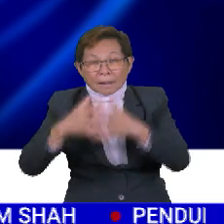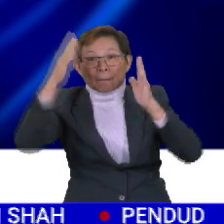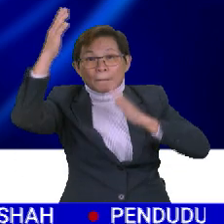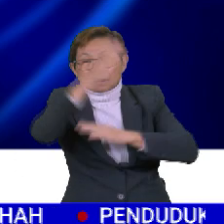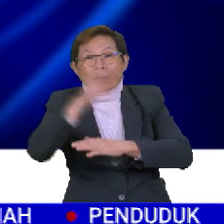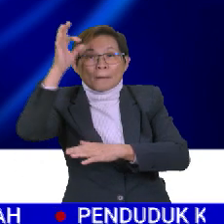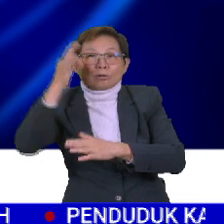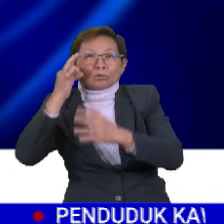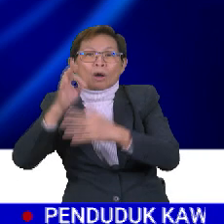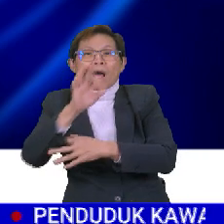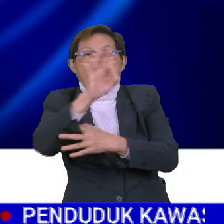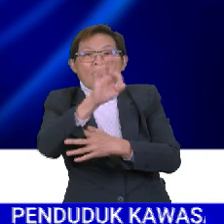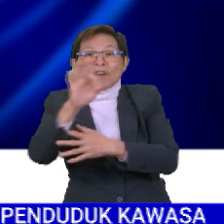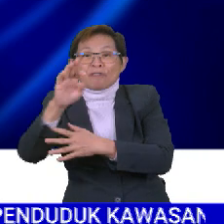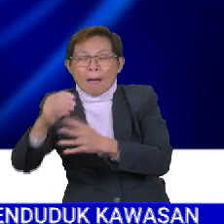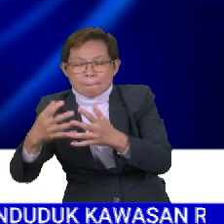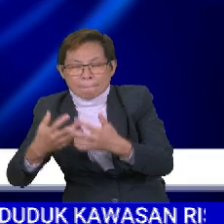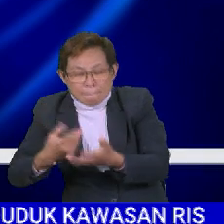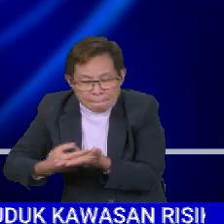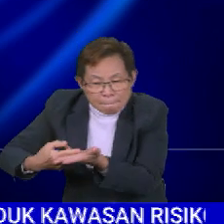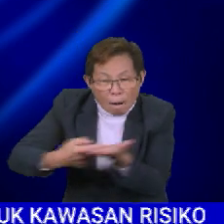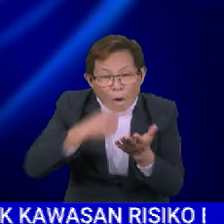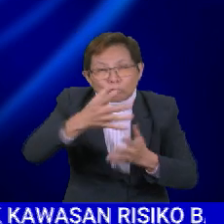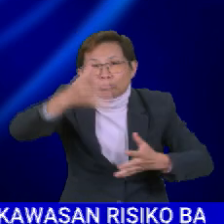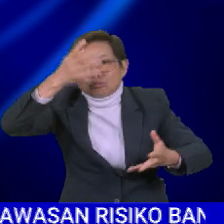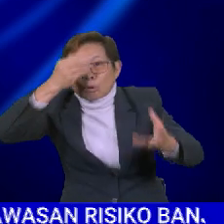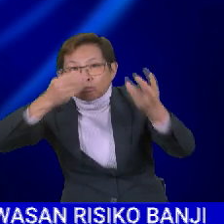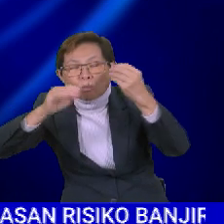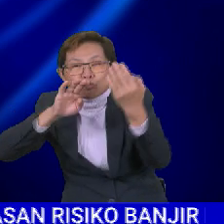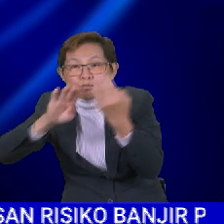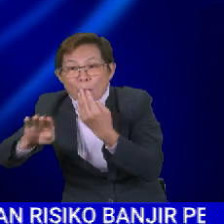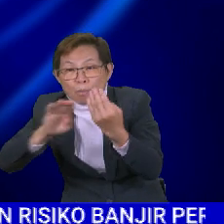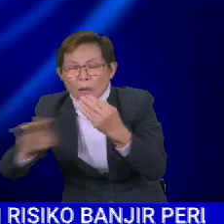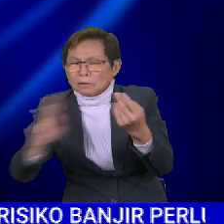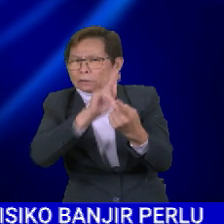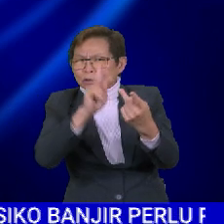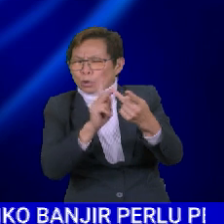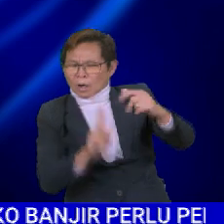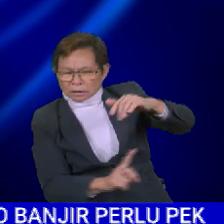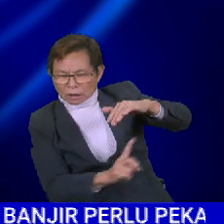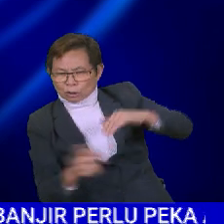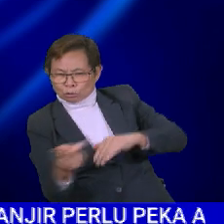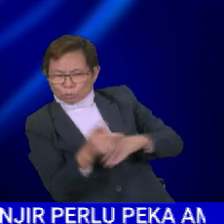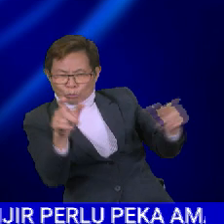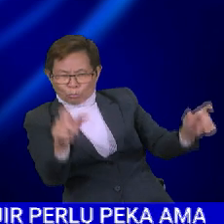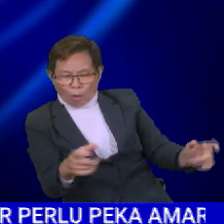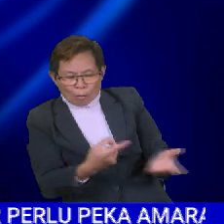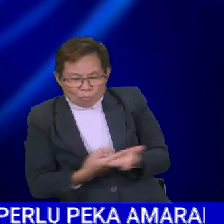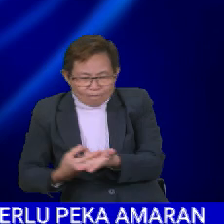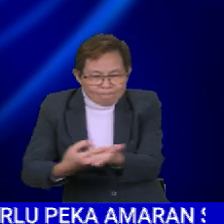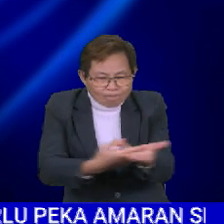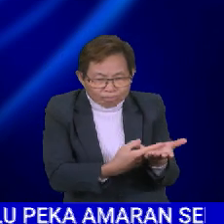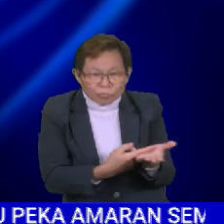persekutuan pekilang-pekilang Malaysia selain mendapatkan maklum balas mengenai kesesuaian dasar kedua-dua pihak berbincang